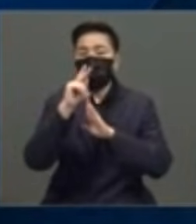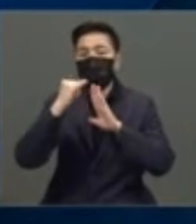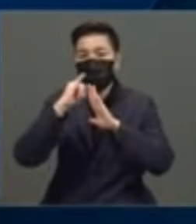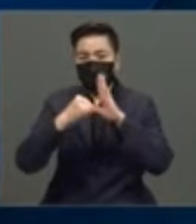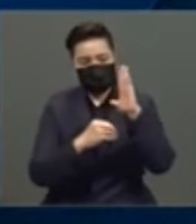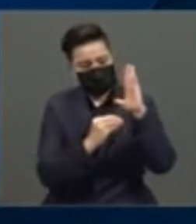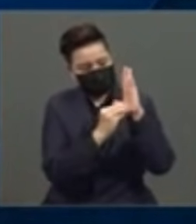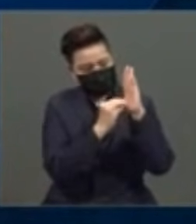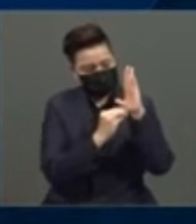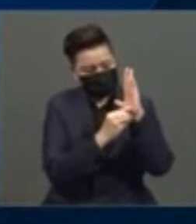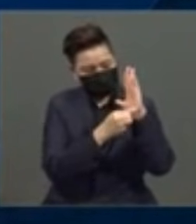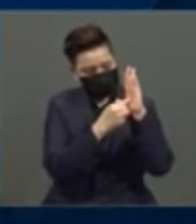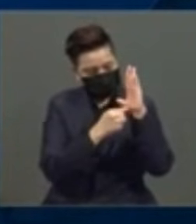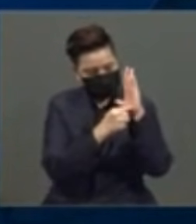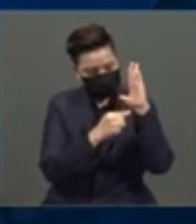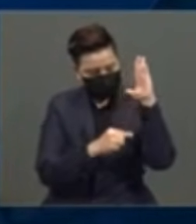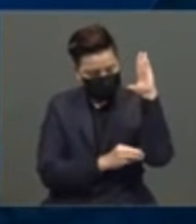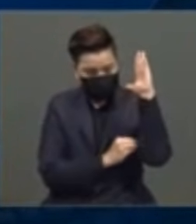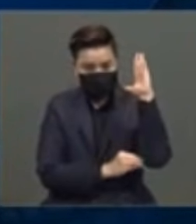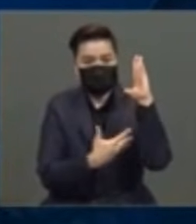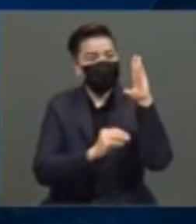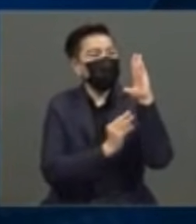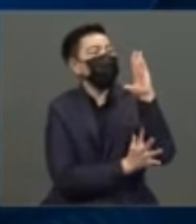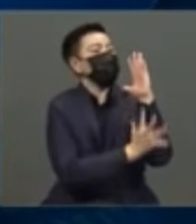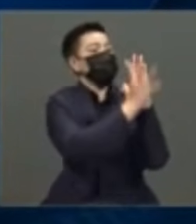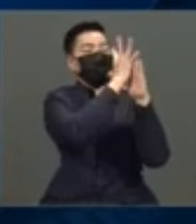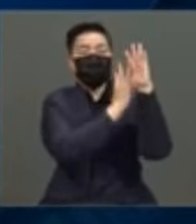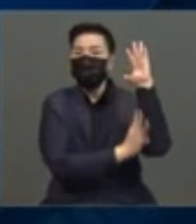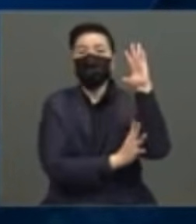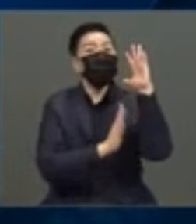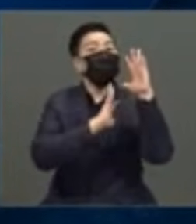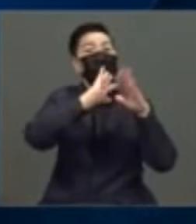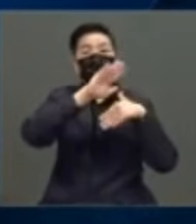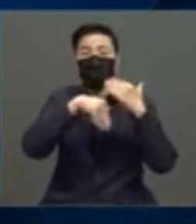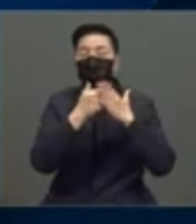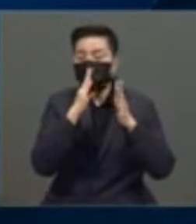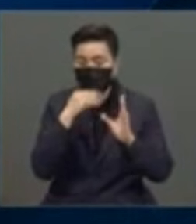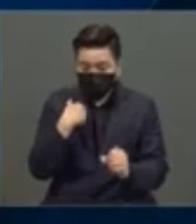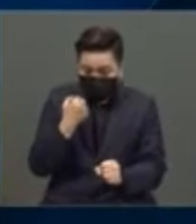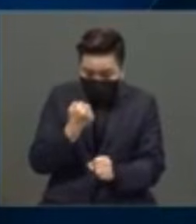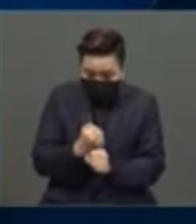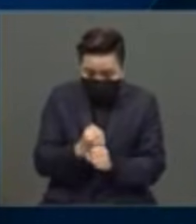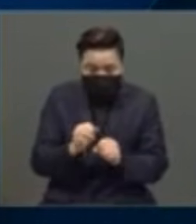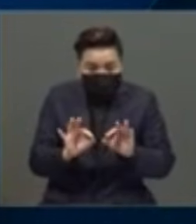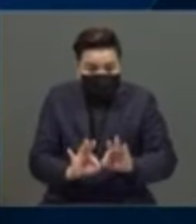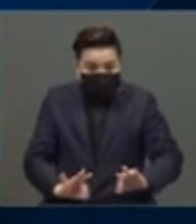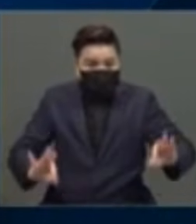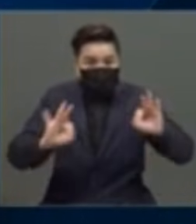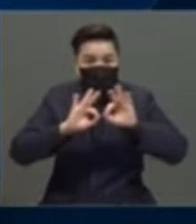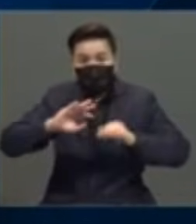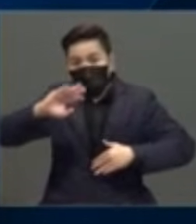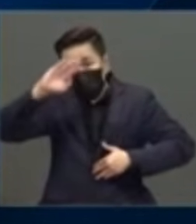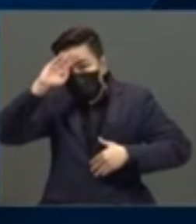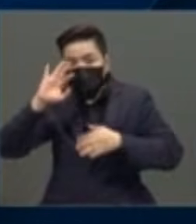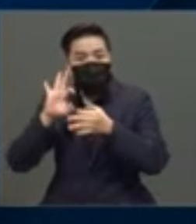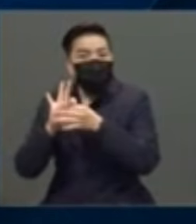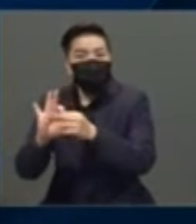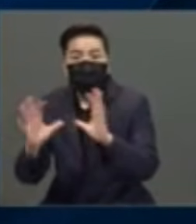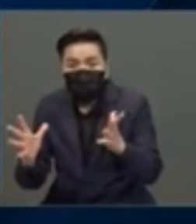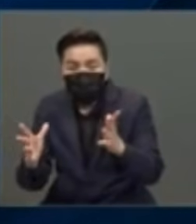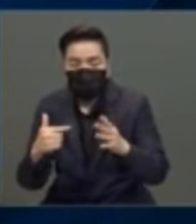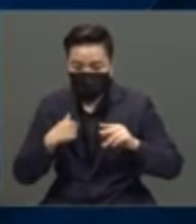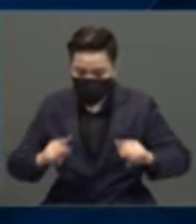งสุดทั้งหลายเหล่านี้แล้วก็ทั่วประเทศไทยเลยก็ได้นะครับถ้าท่านไม่ได้เกี่ยวข้องกับคนควบคุมโรคนะครับไม่ได้เ